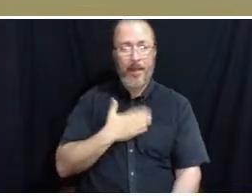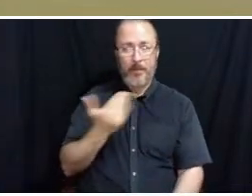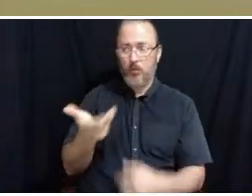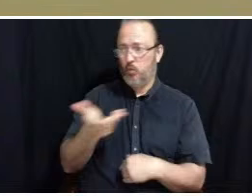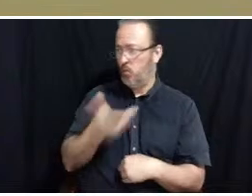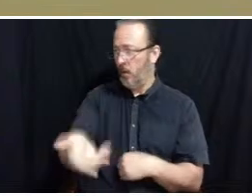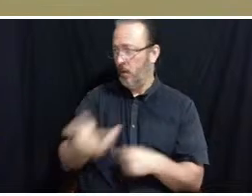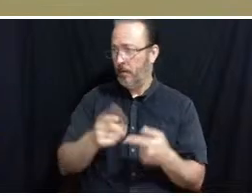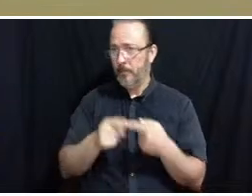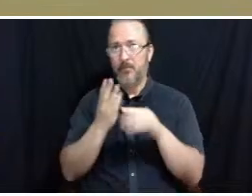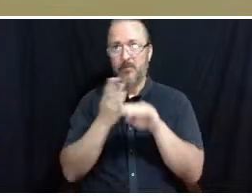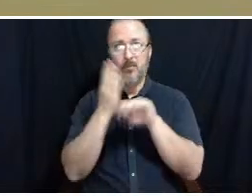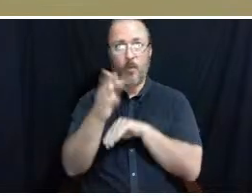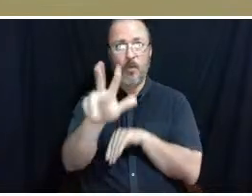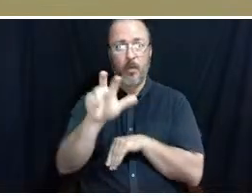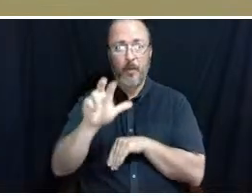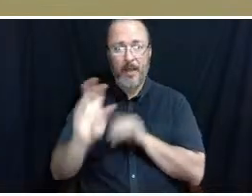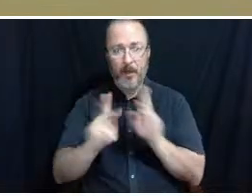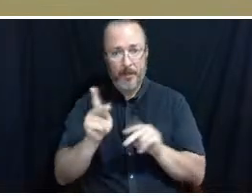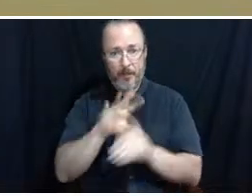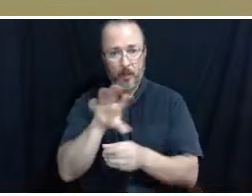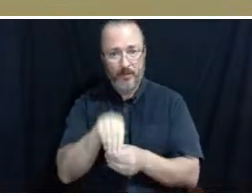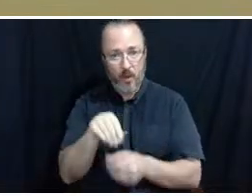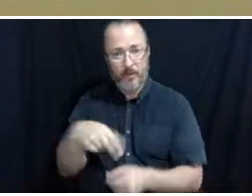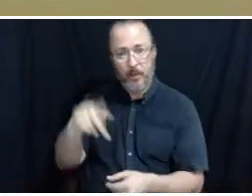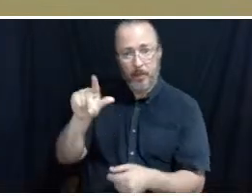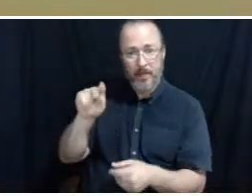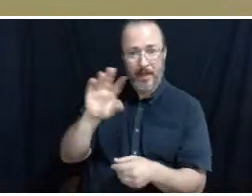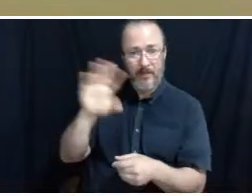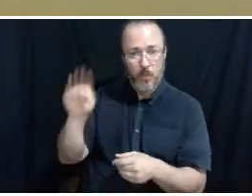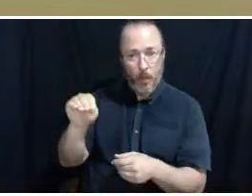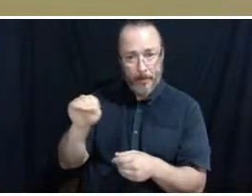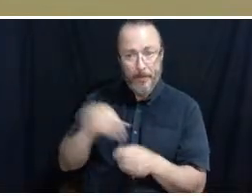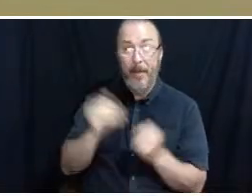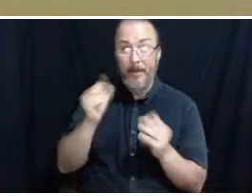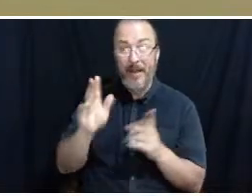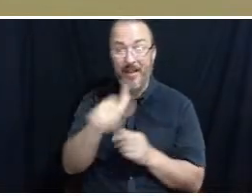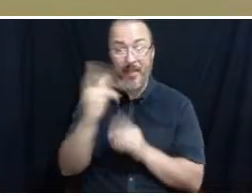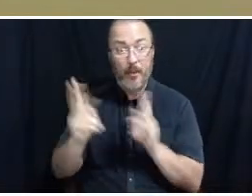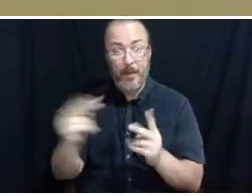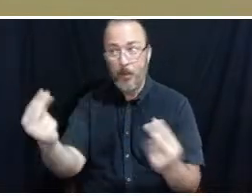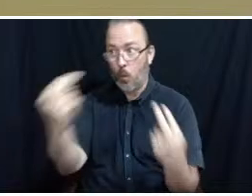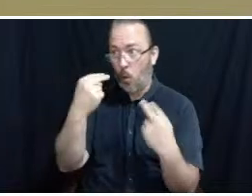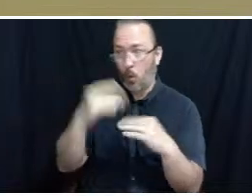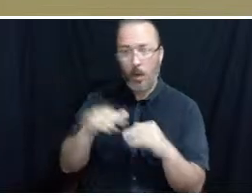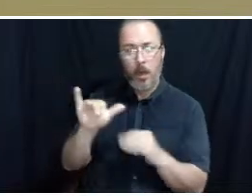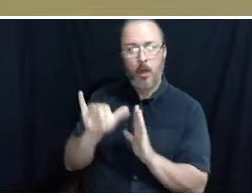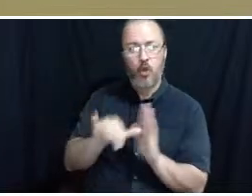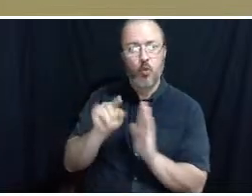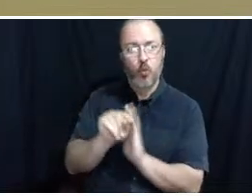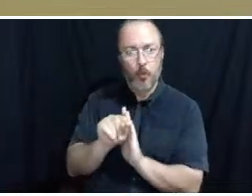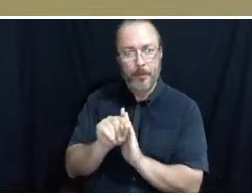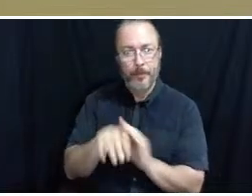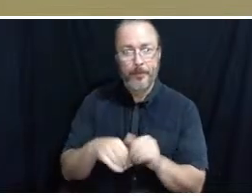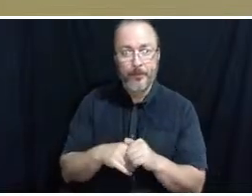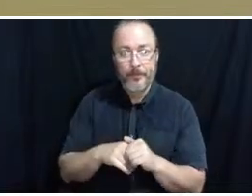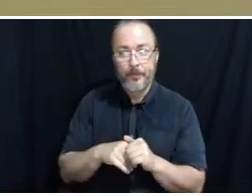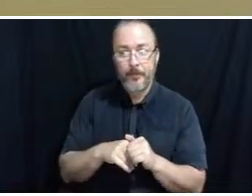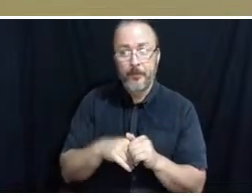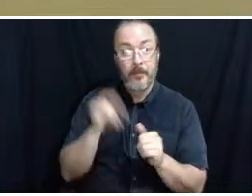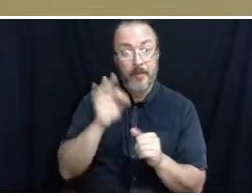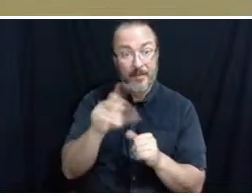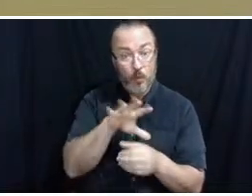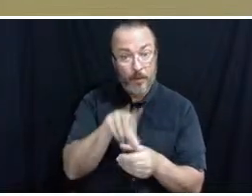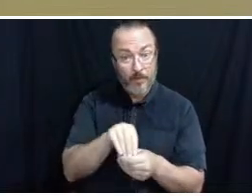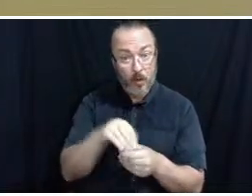de 300 personnes présentes sur la plateforme et d'innombrables autres personnes qui suivent la discussion sur YouTube. Si vous êtes sur la plateforme, veuillez indiquer